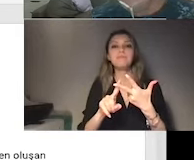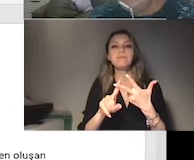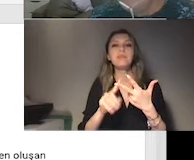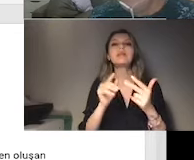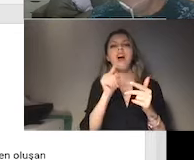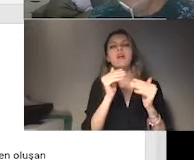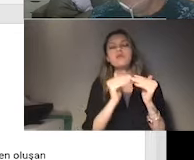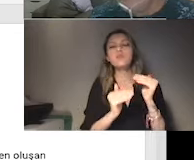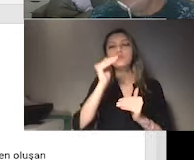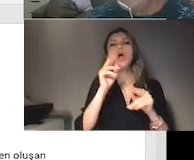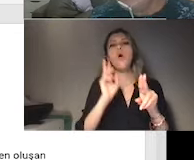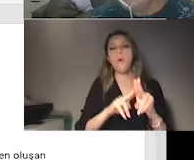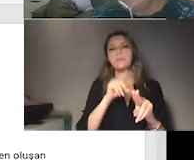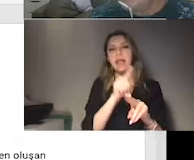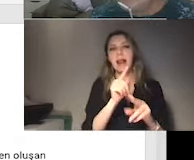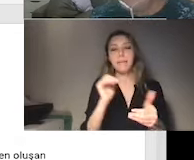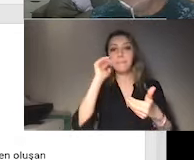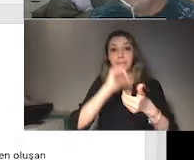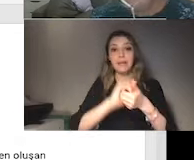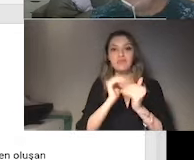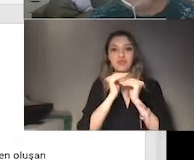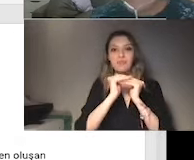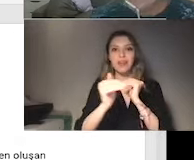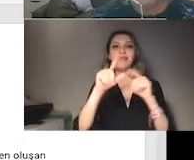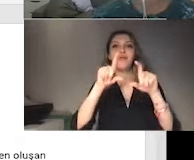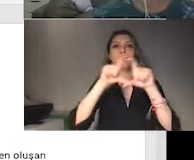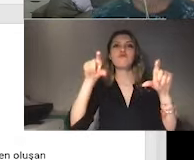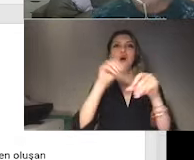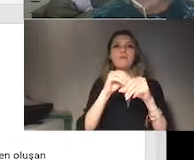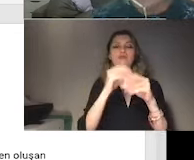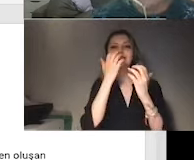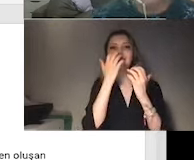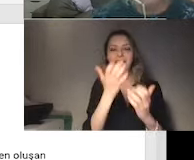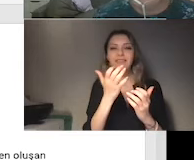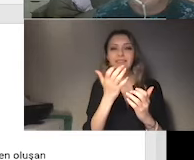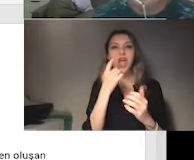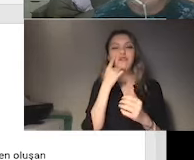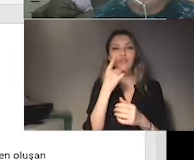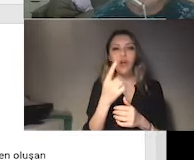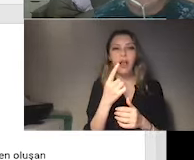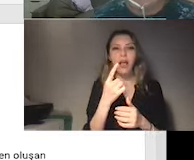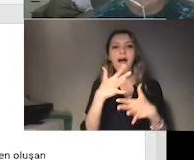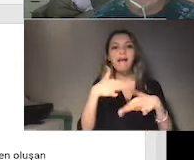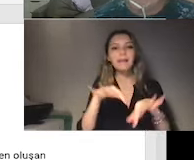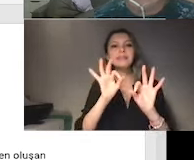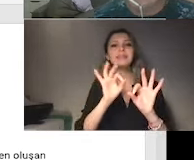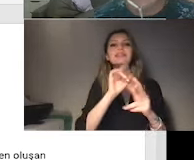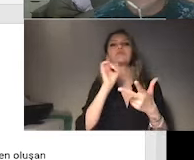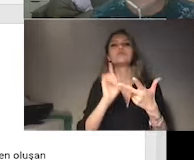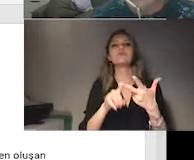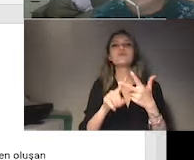Birleşmiş Milletler mekanizmalarının verdiği tavsiyelerden çıkarak hazırladığı bir diğer